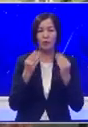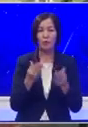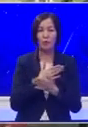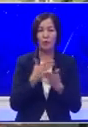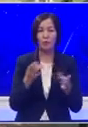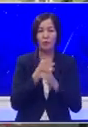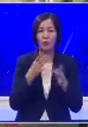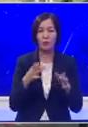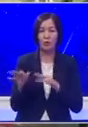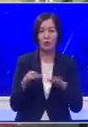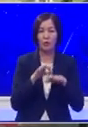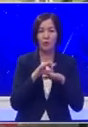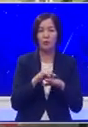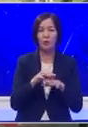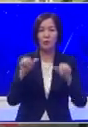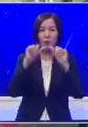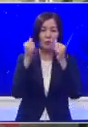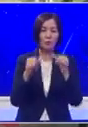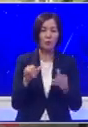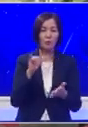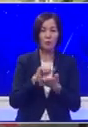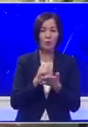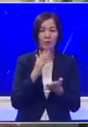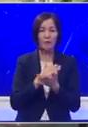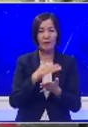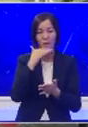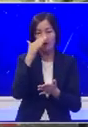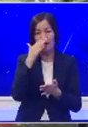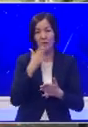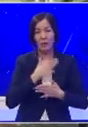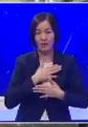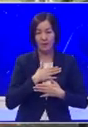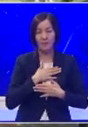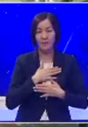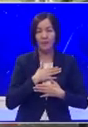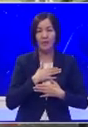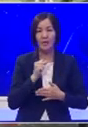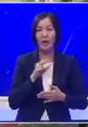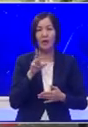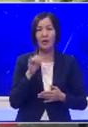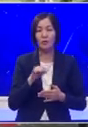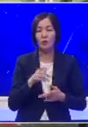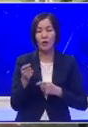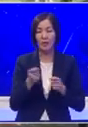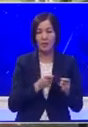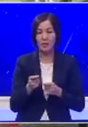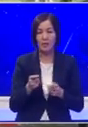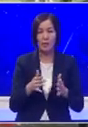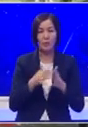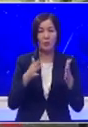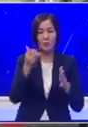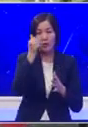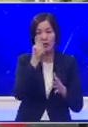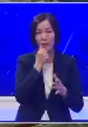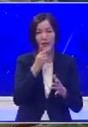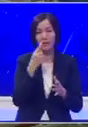жасап, мынандай кереметті бюст қойып жатыр әкеме арнап. Сол үшін мен Ақсу ауданының әкімшілігіне үлкен рахметімді